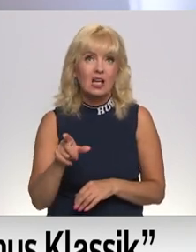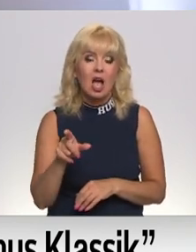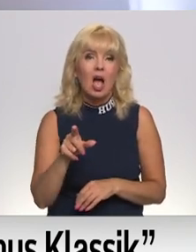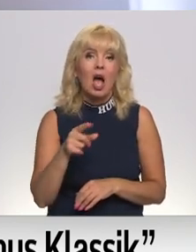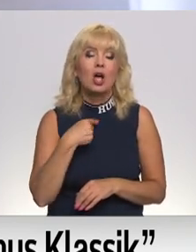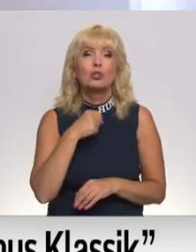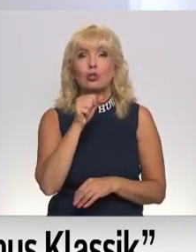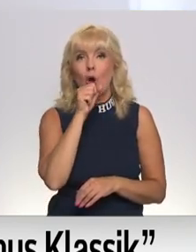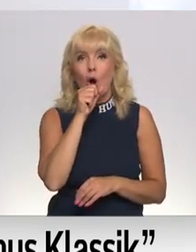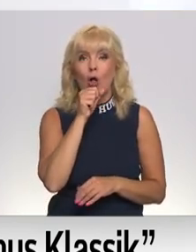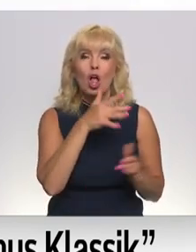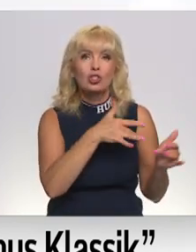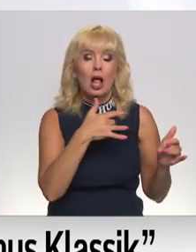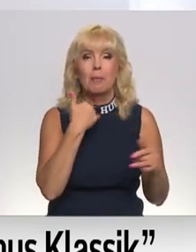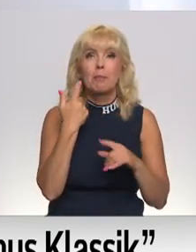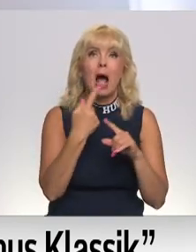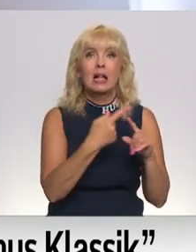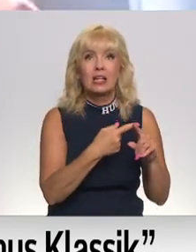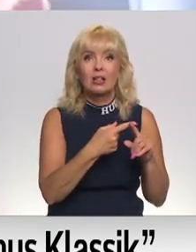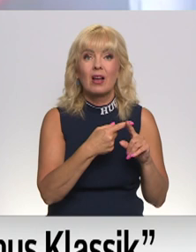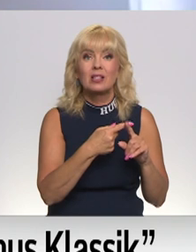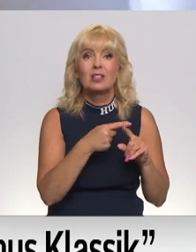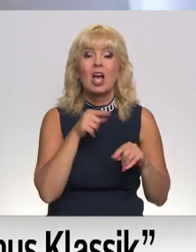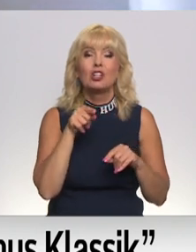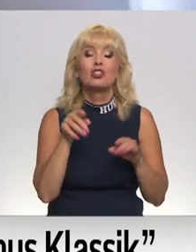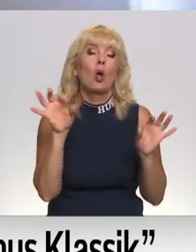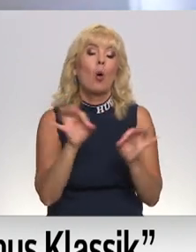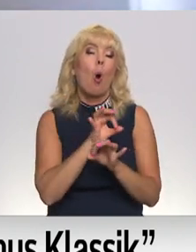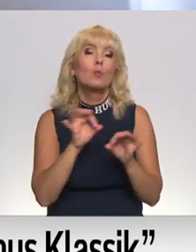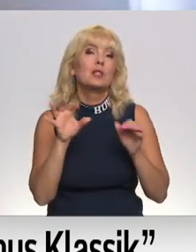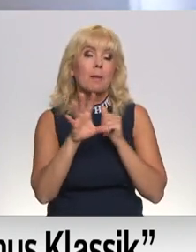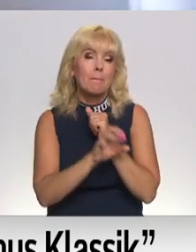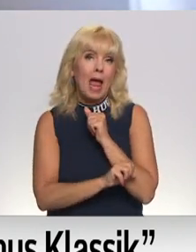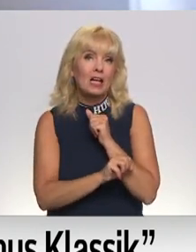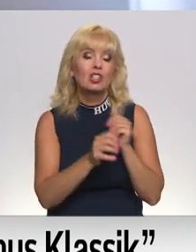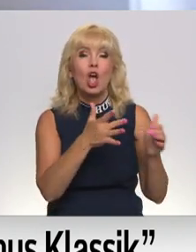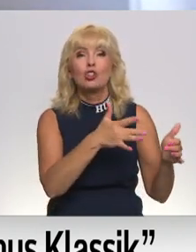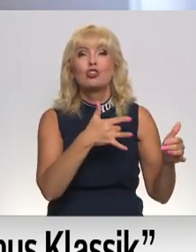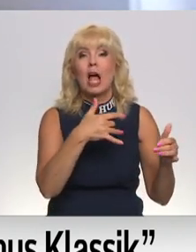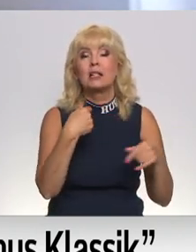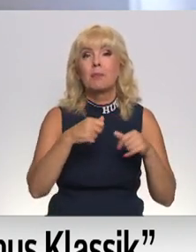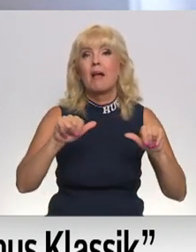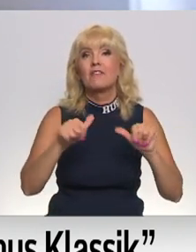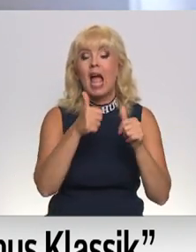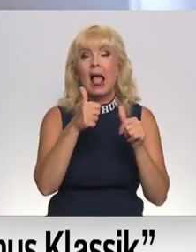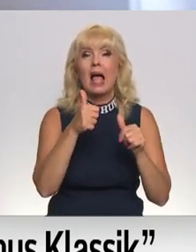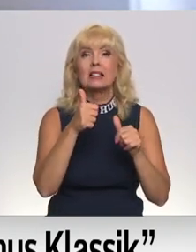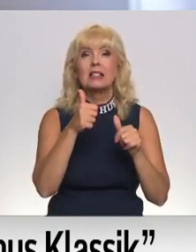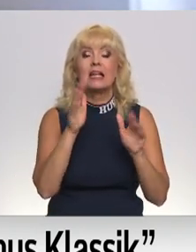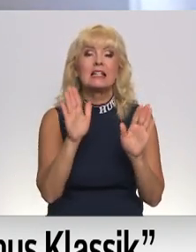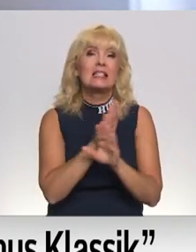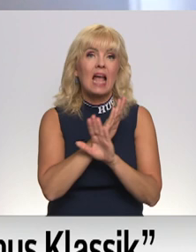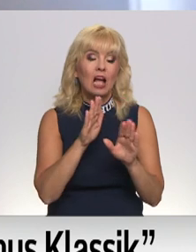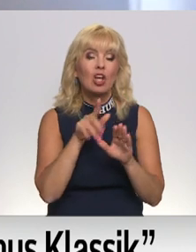solo čelists ir Baltkrievs Sinkevičs. Jā. Šī koncerta beigās ir tā, ka čelists spēlē un vienlaicīgi dzied.